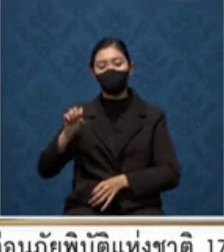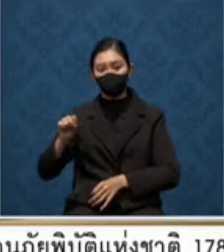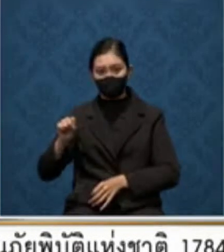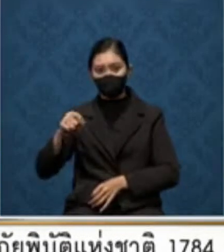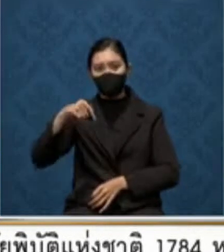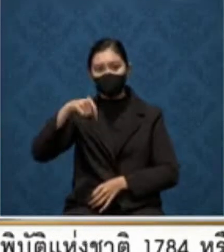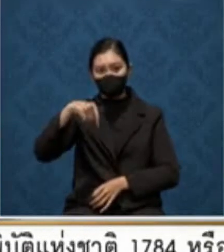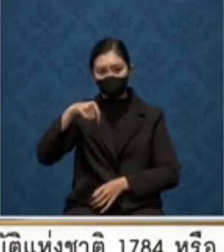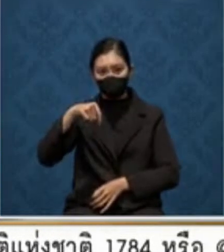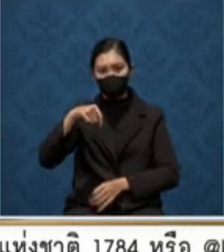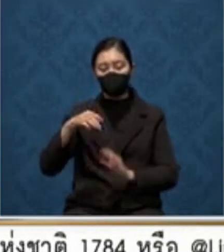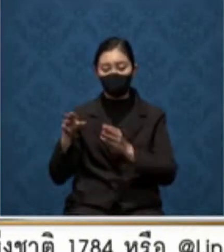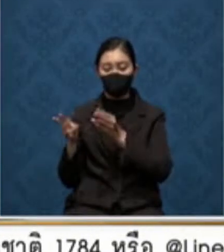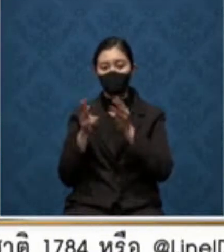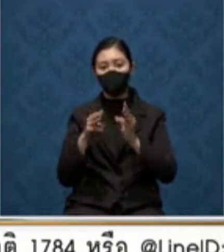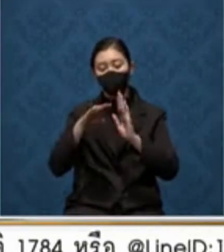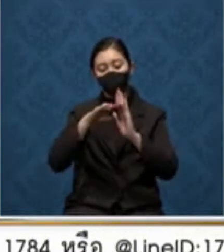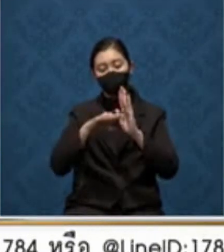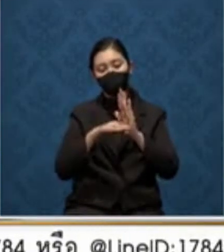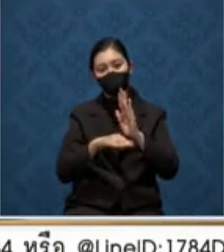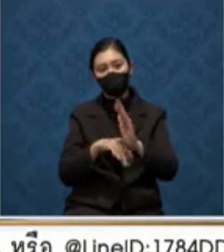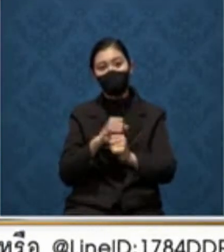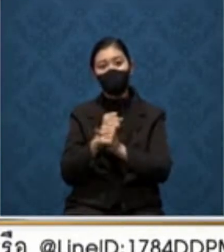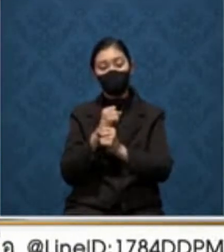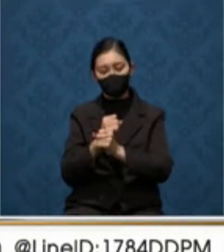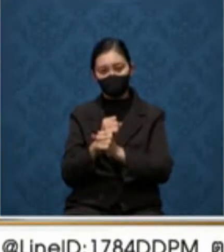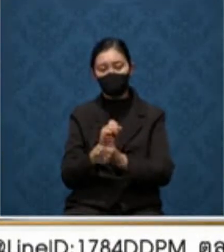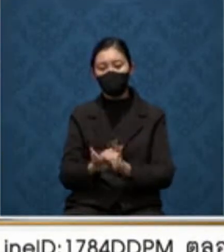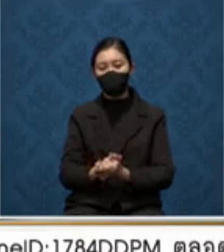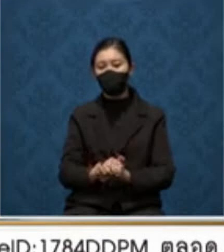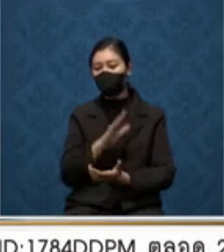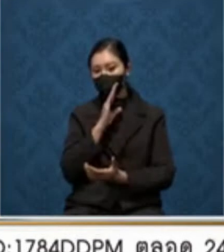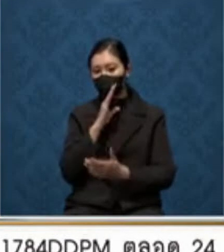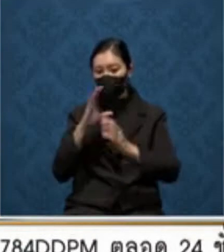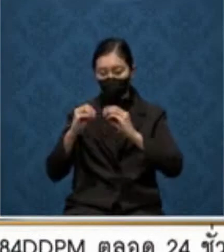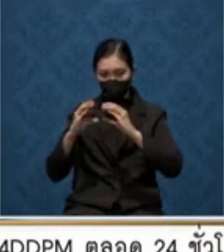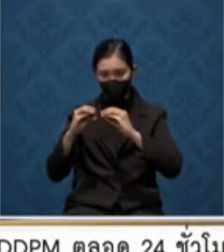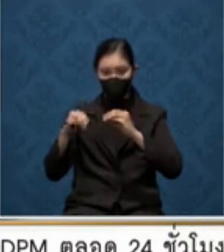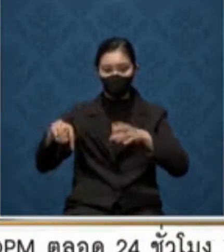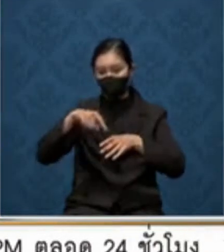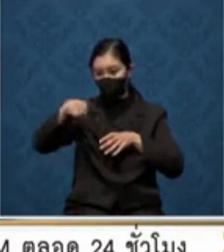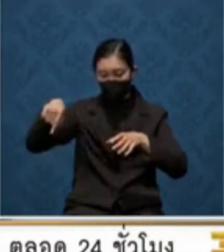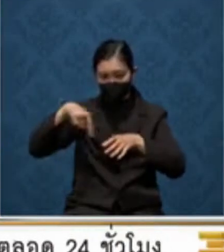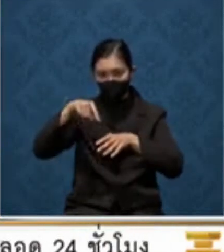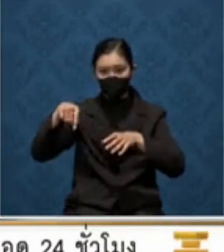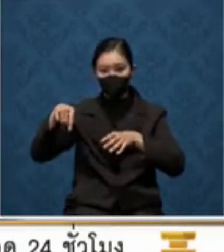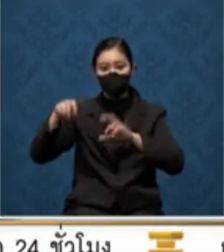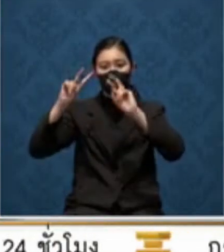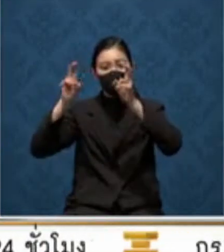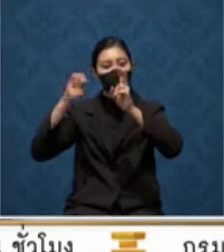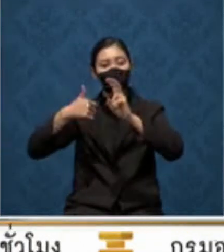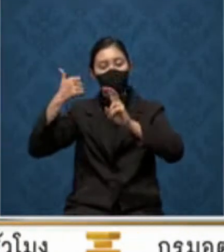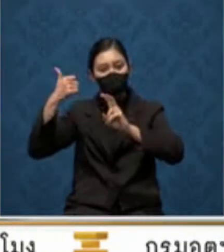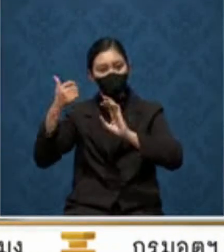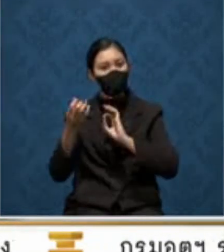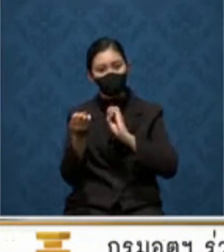นี้เราไม่ควรจะเอาปัจัยภายนอกเข้ามาเป็ปัจัในการพิจารณาตวกดหมายสิ่ทเราทำอย